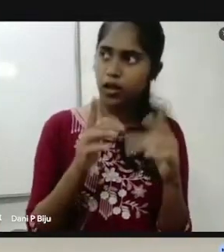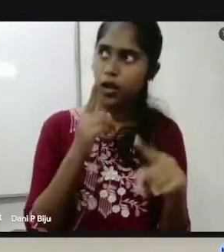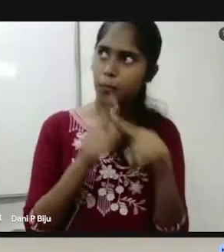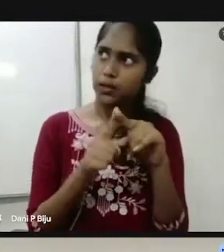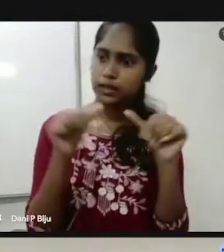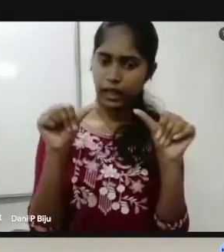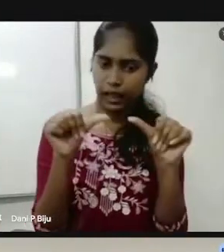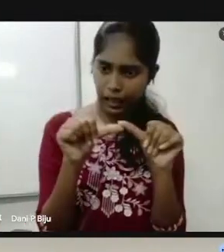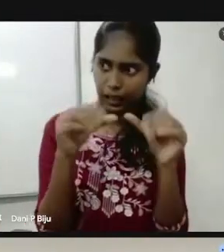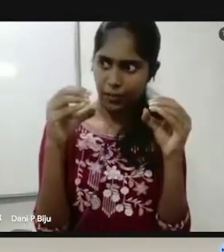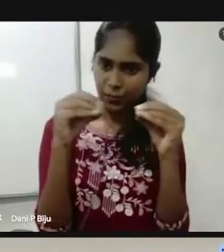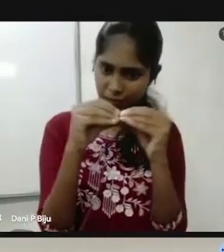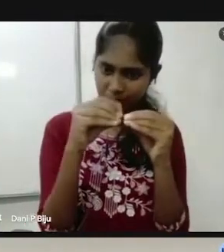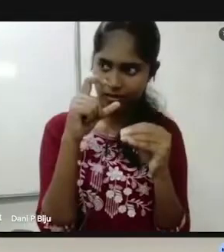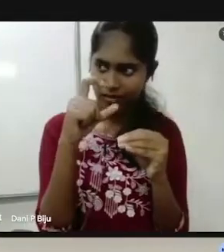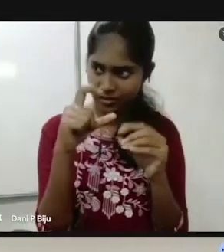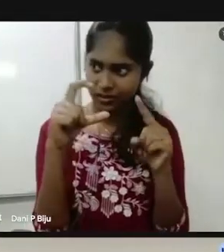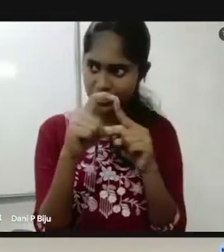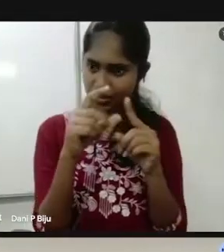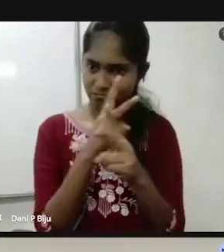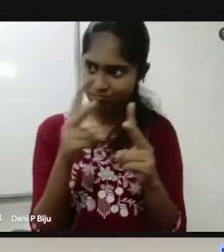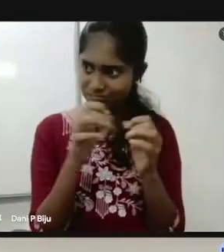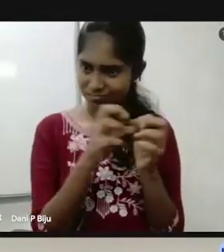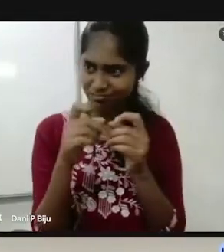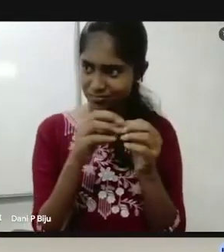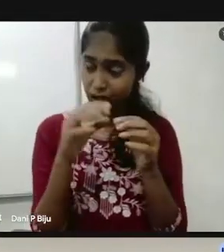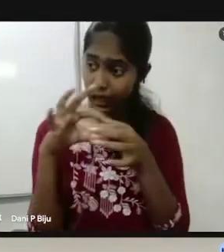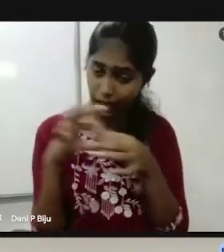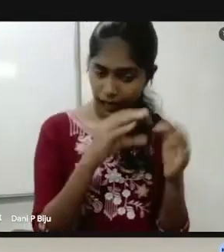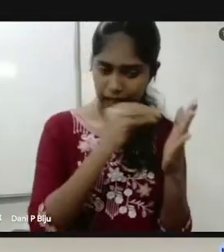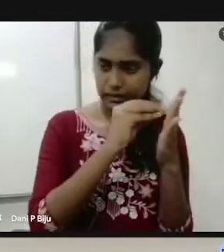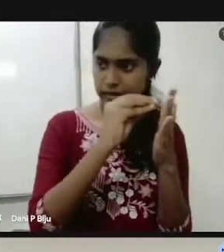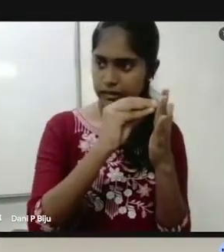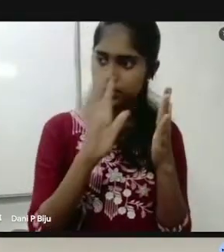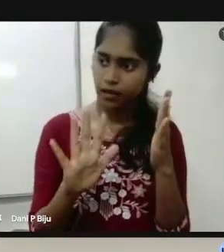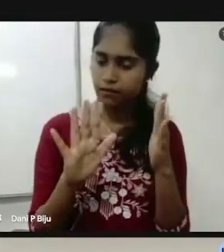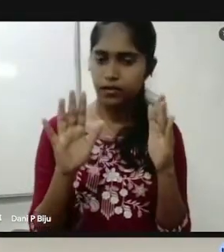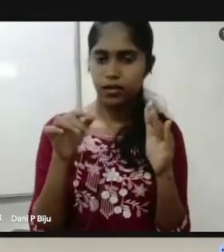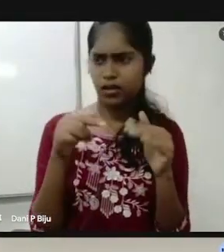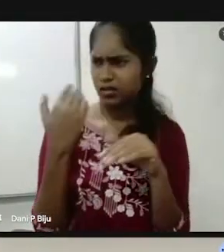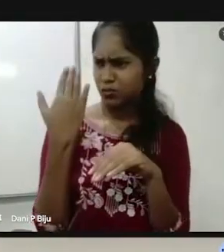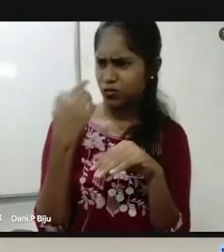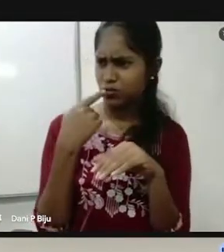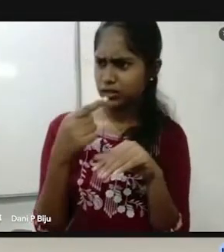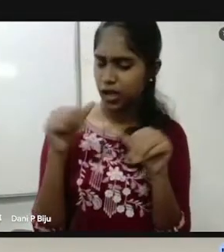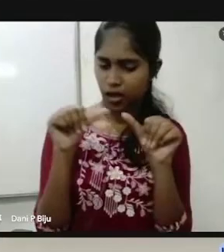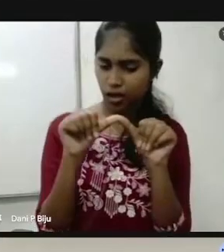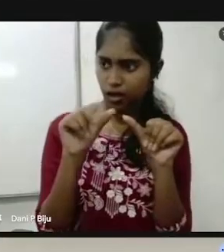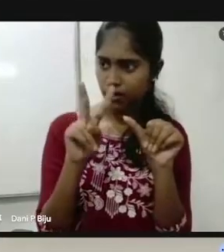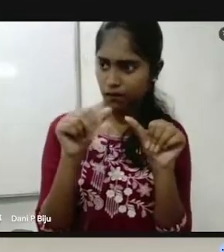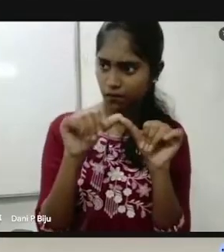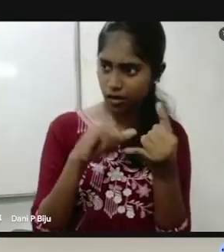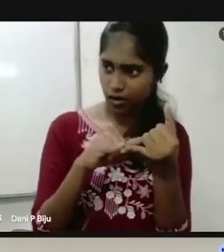ആയിട്ടുള്ള AAC ആപ്ലിക്കേഷൻസ് ഉണ്ട്. അപ്പൊ അതിൽ വേർഡ് പ്രഡിക്ഷൻ ഒക്കെ ഈ ആവാസ് എന്ന് പറയുന്ന ആപ്പിന്റെ തന്നെ അതിന് 2 ഓപ്ഷൻ ഉണ്ട്. കീബോർഡ് മോഡും